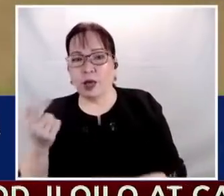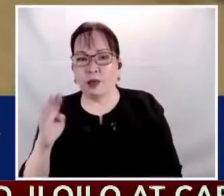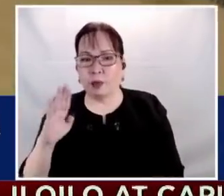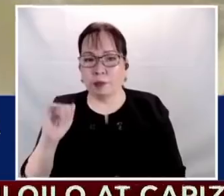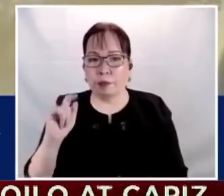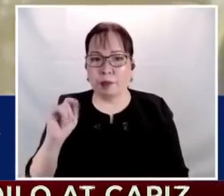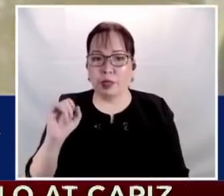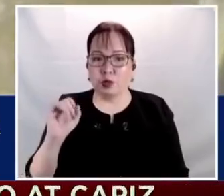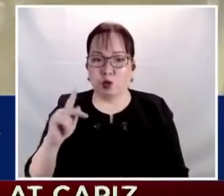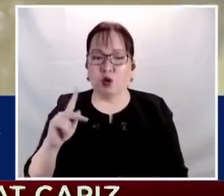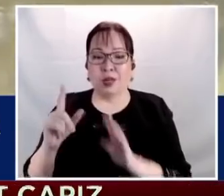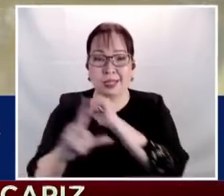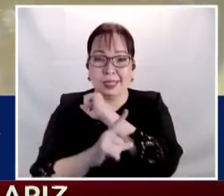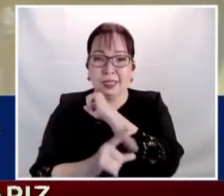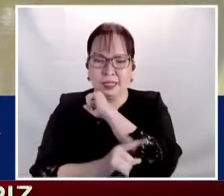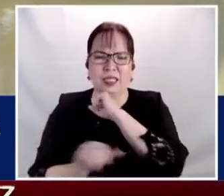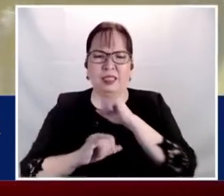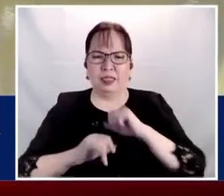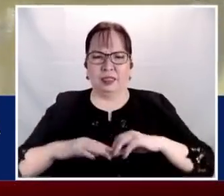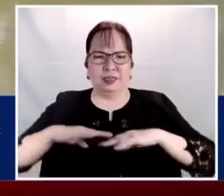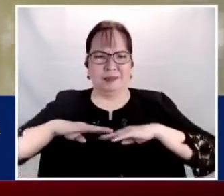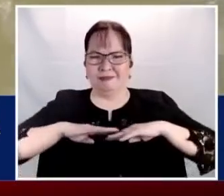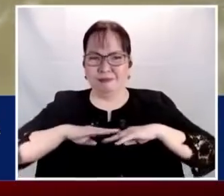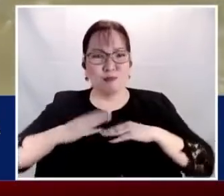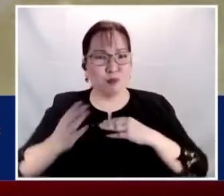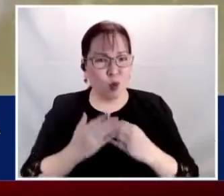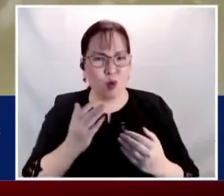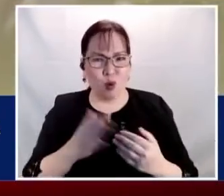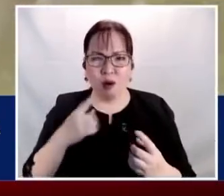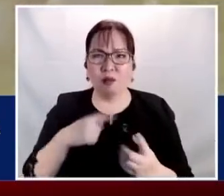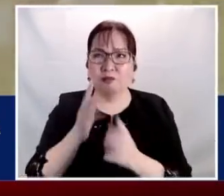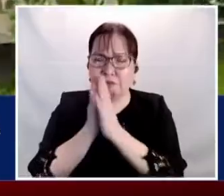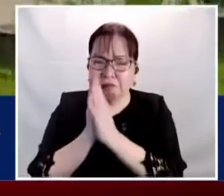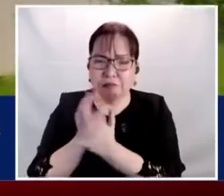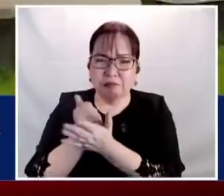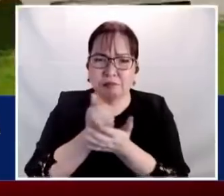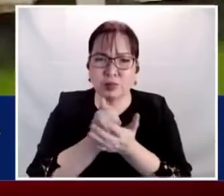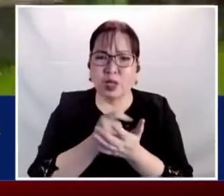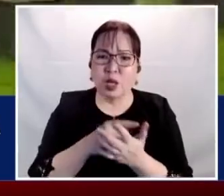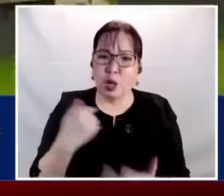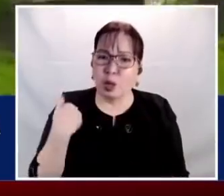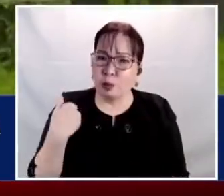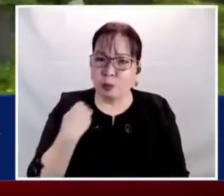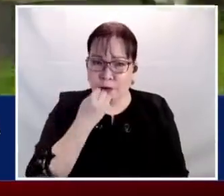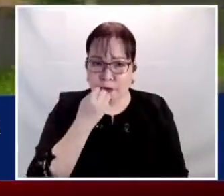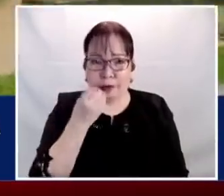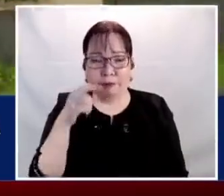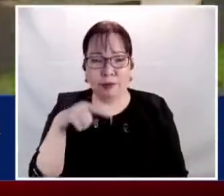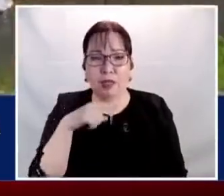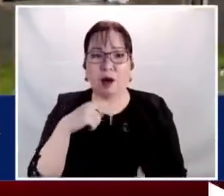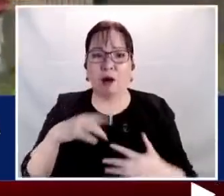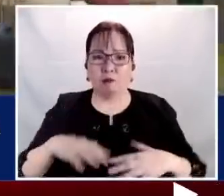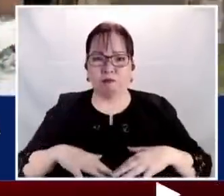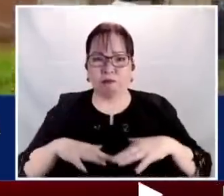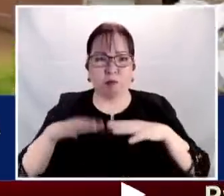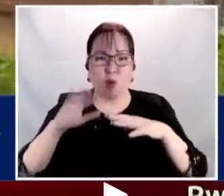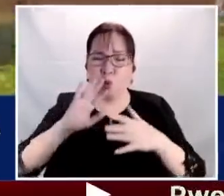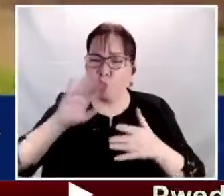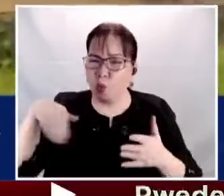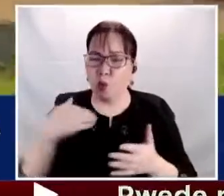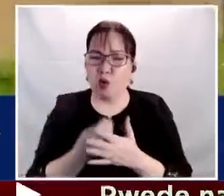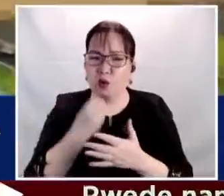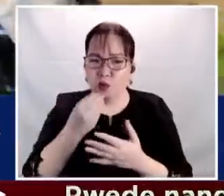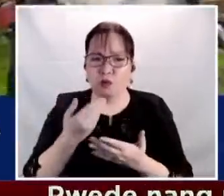Javier Leyte. Humihingi sila ng tulong dahil hindi pa sila nakakain. Dahil nalubog sa baha ang kanilang mga gamit